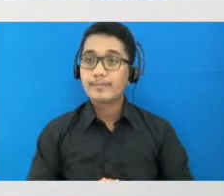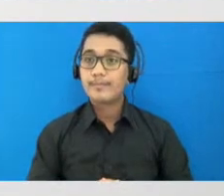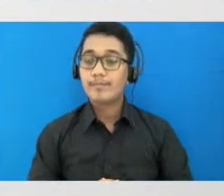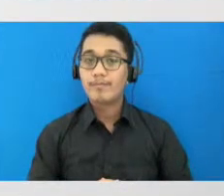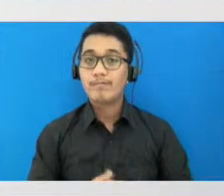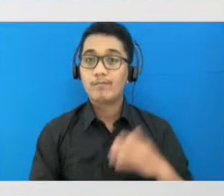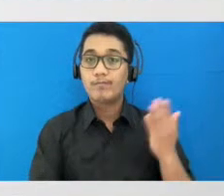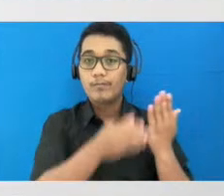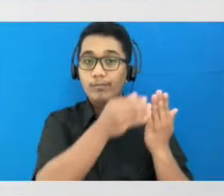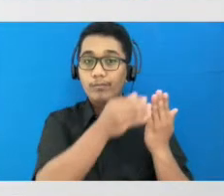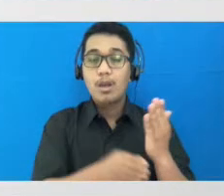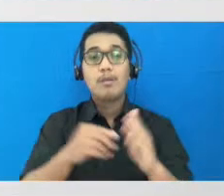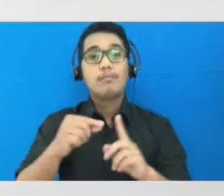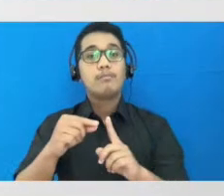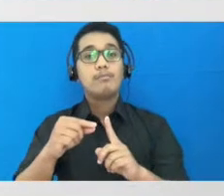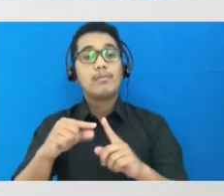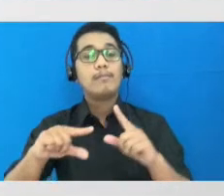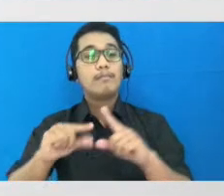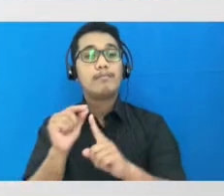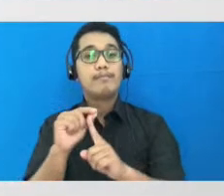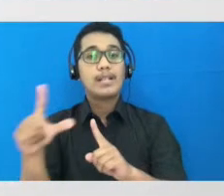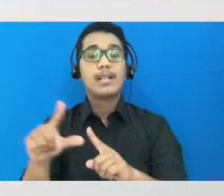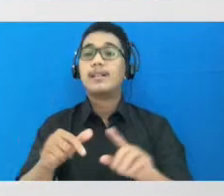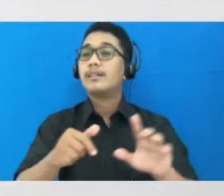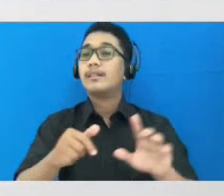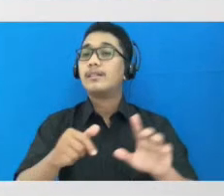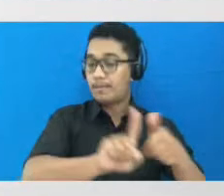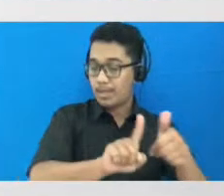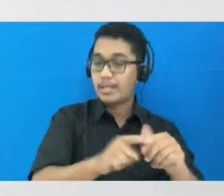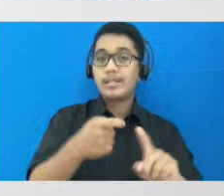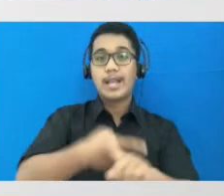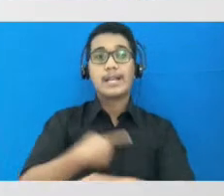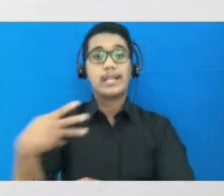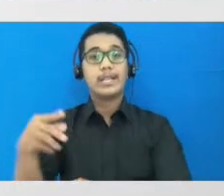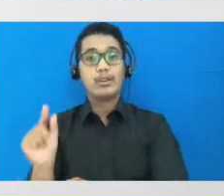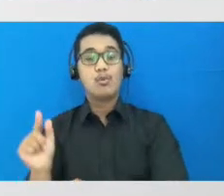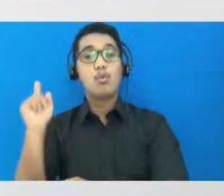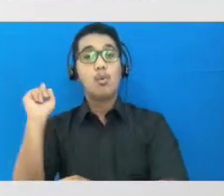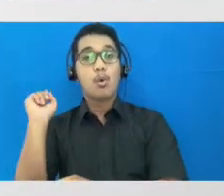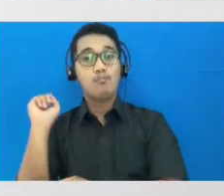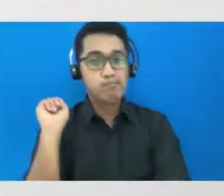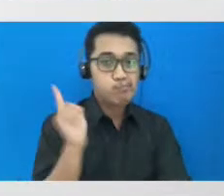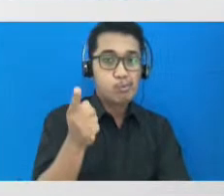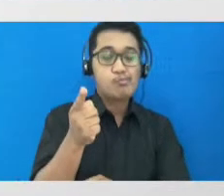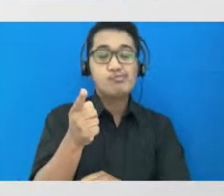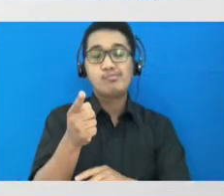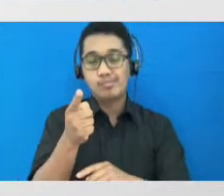di pasal 16 dari The Treaty on the Functioning of the European Union ada